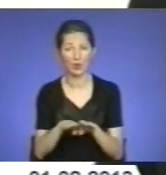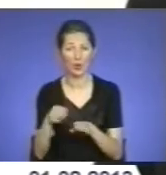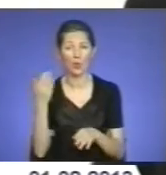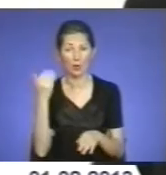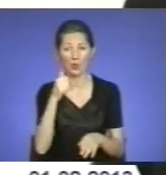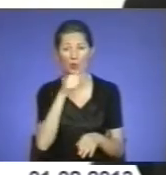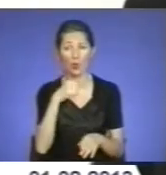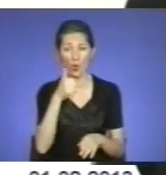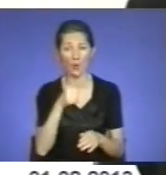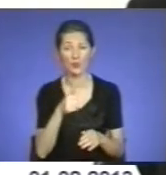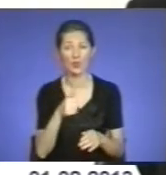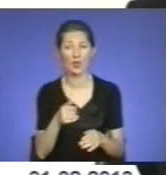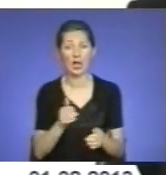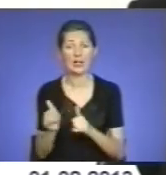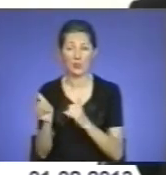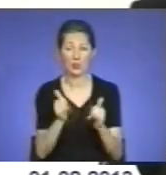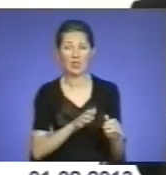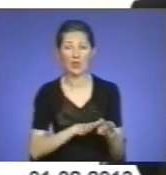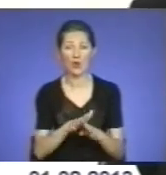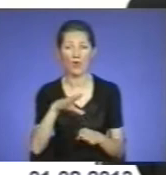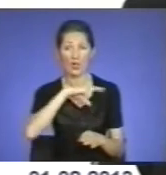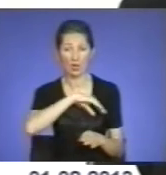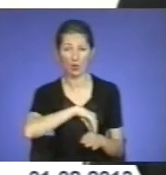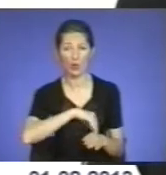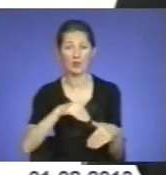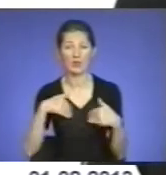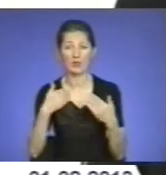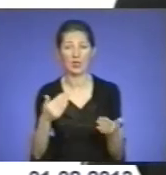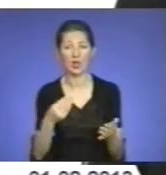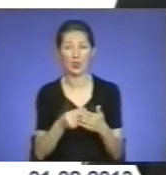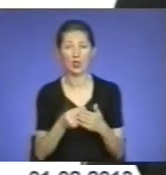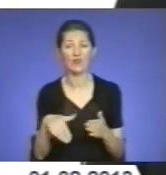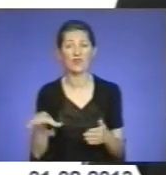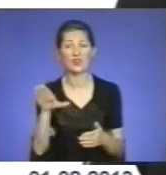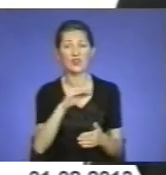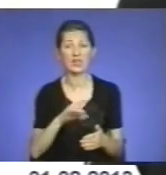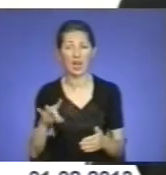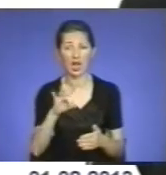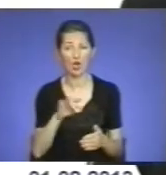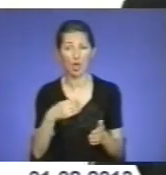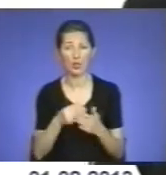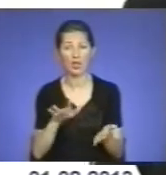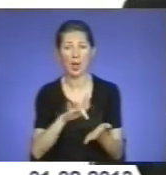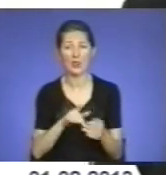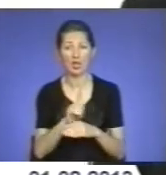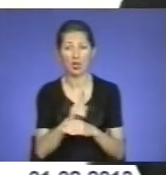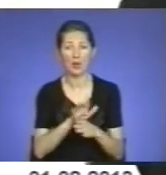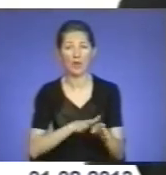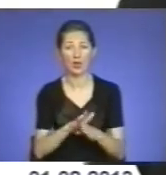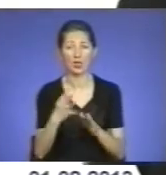року. Забезпечили виконання доходів зведені бюджети всіх районів, бюджет міста Тернополя виконаний на